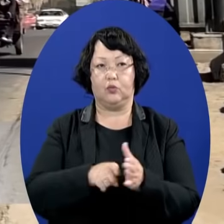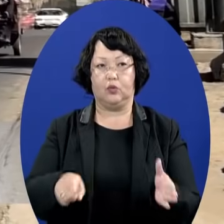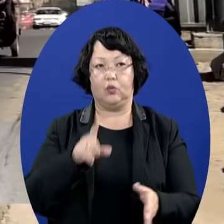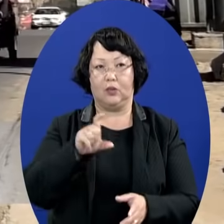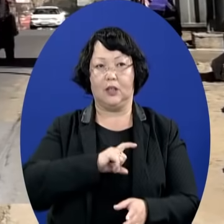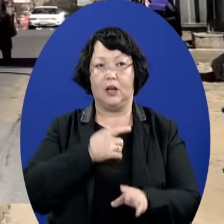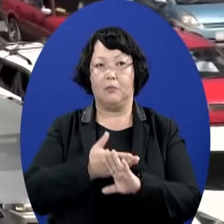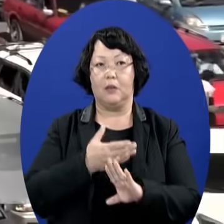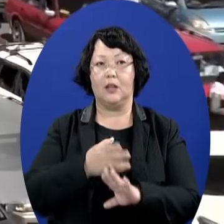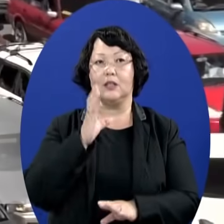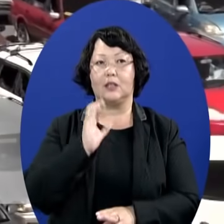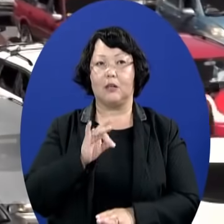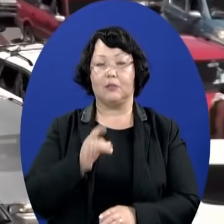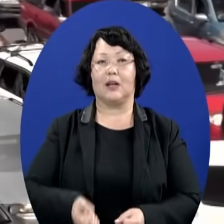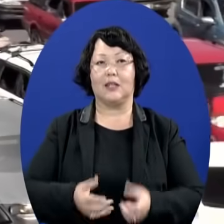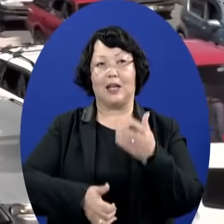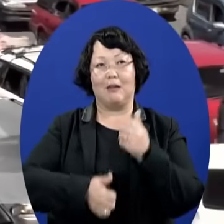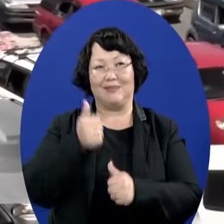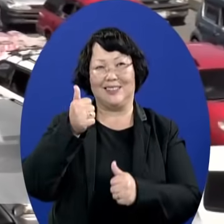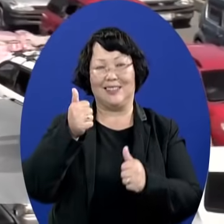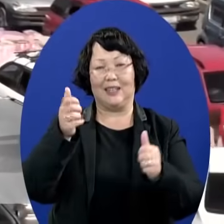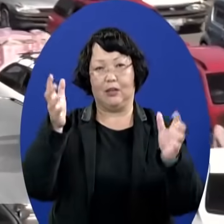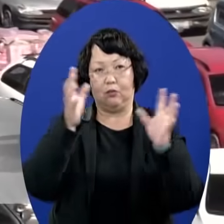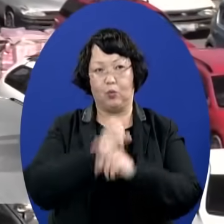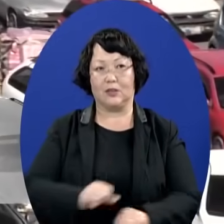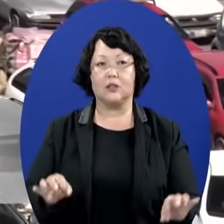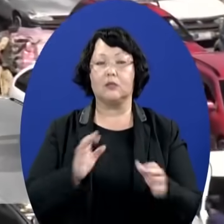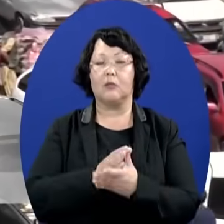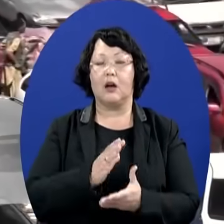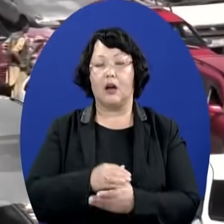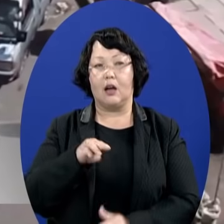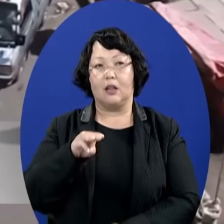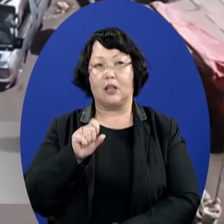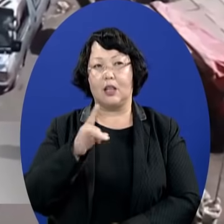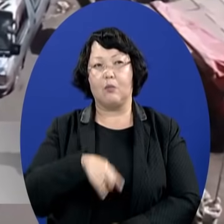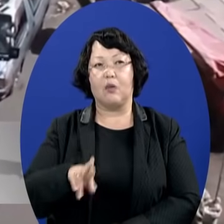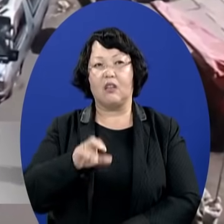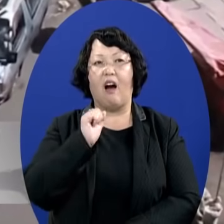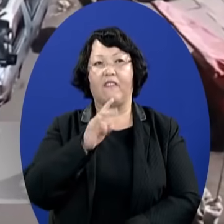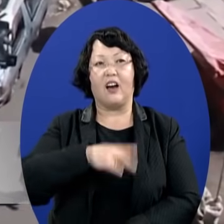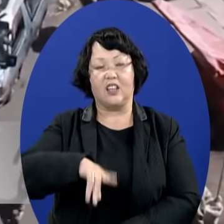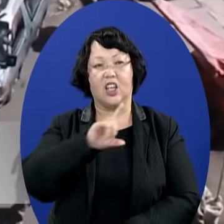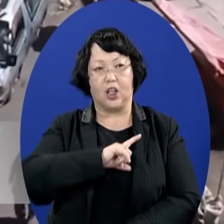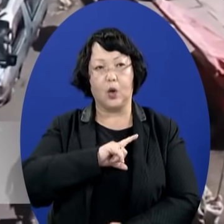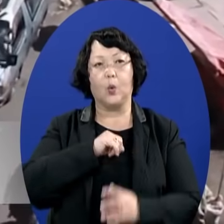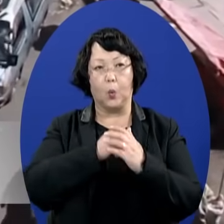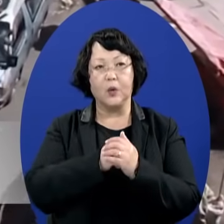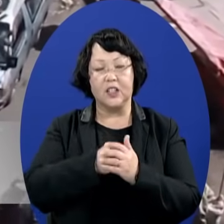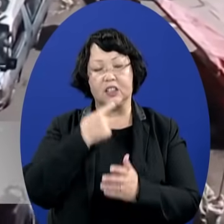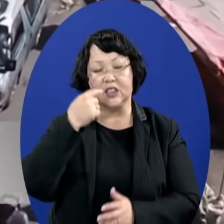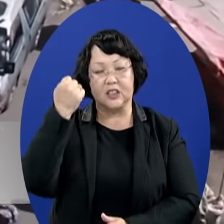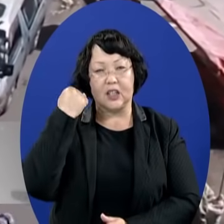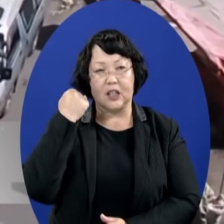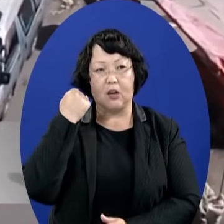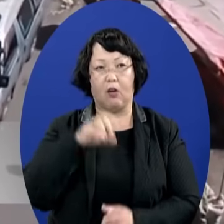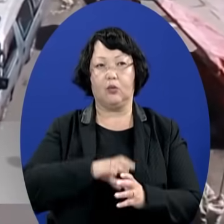эрхийг хамгаалах салбарт гарсан амжилт олдлыг үгүй болгоод байна. Талибууд афганчуудын эрхийг хүндлэнэ гэдгээ батлан илэрхийлж байсан ч олон